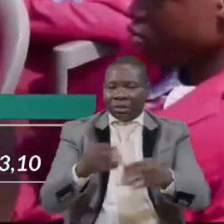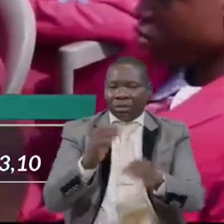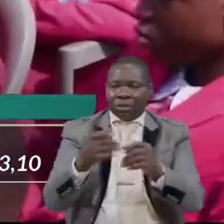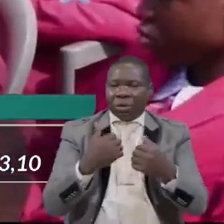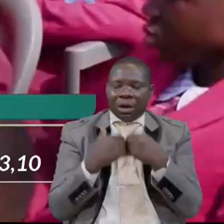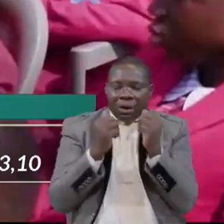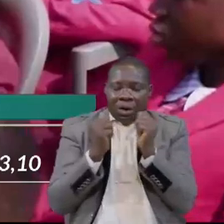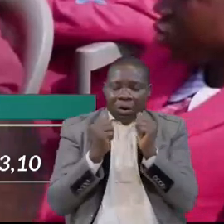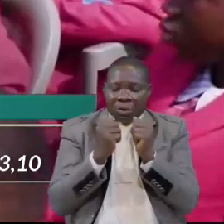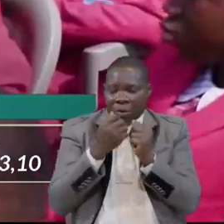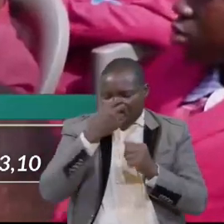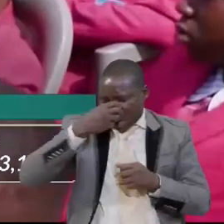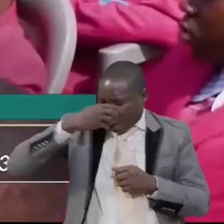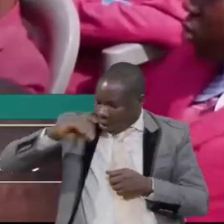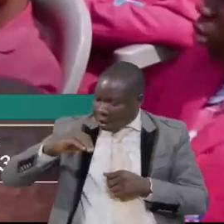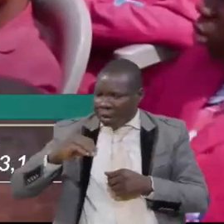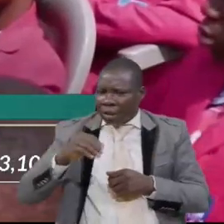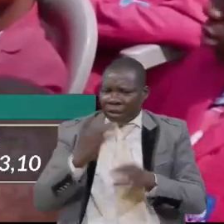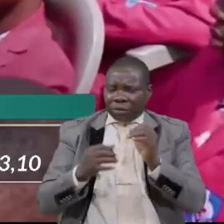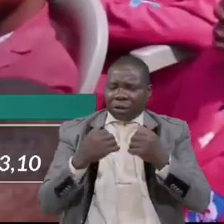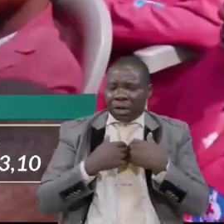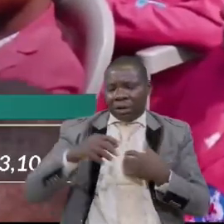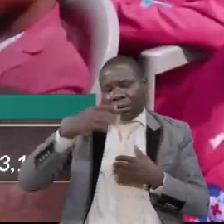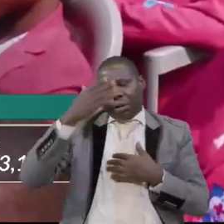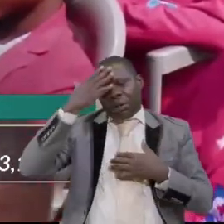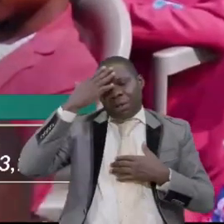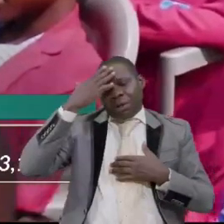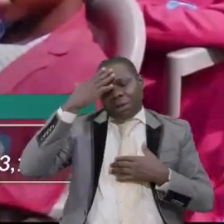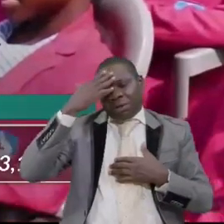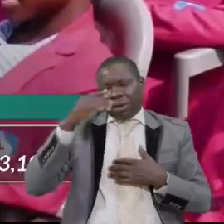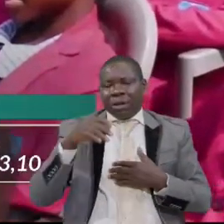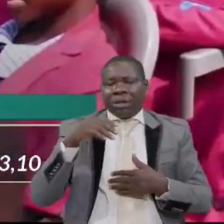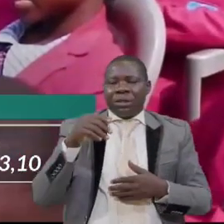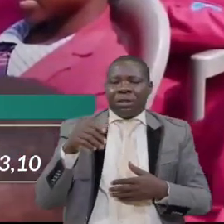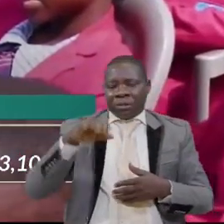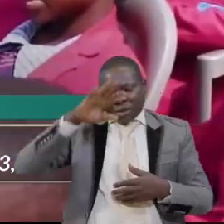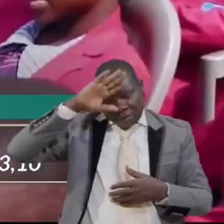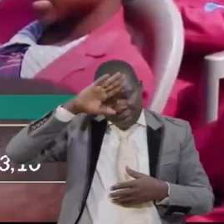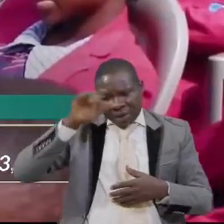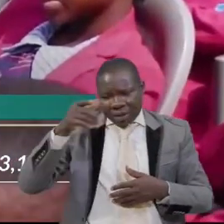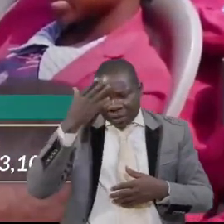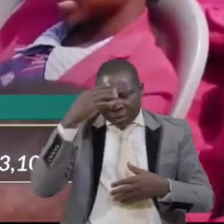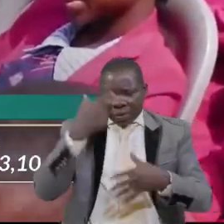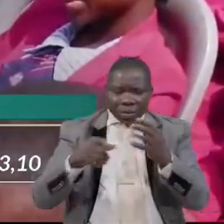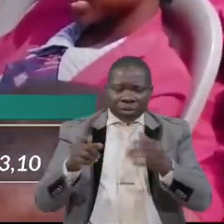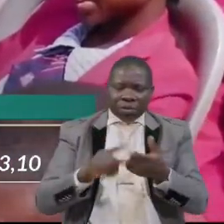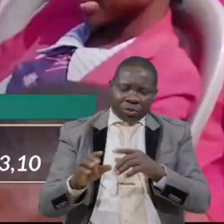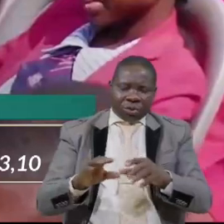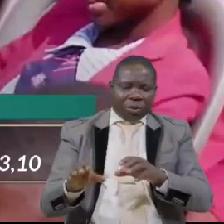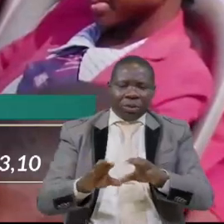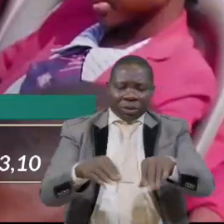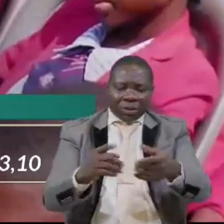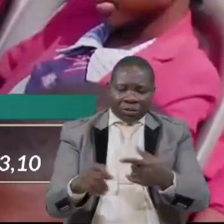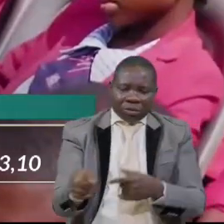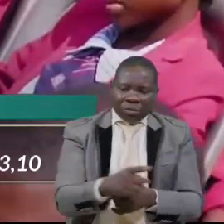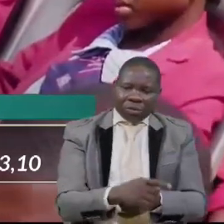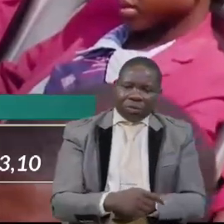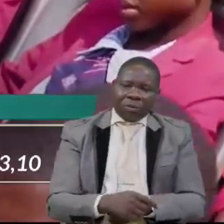as la grippe si tu as la fière la tu as la fière tifo il SAV voilà ce qu'il faut et il précrit toujours la même chose